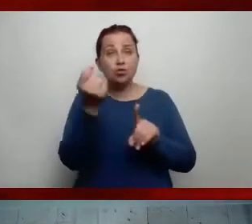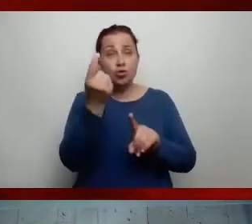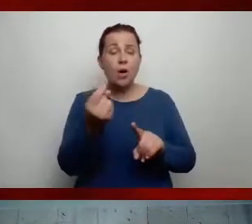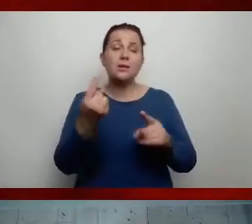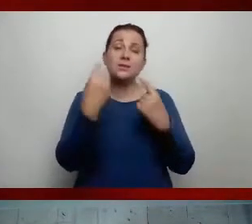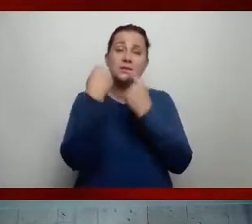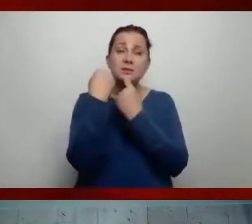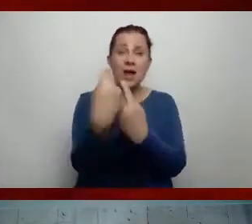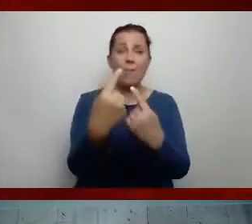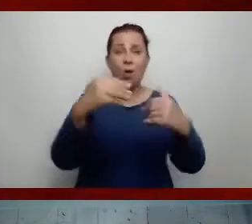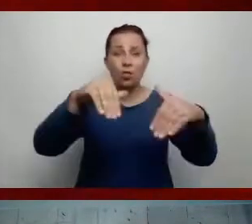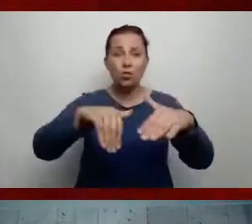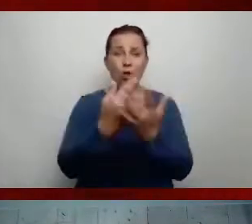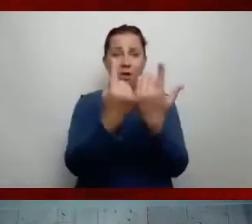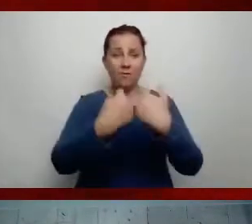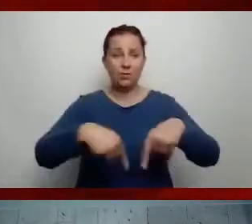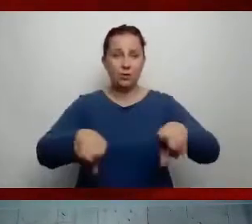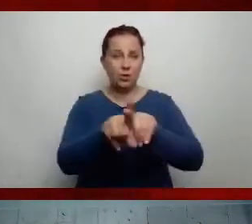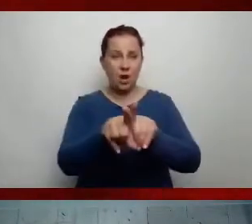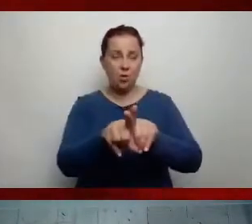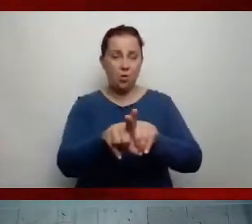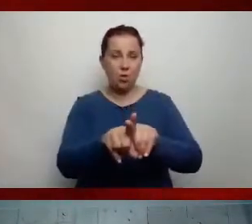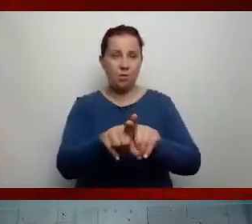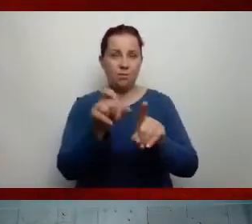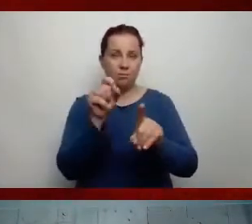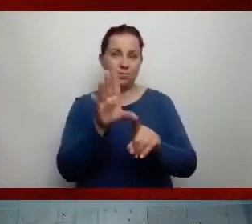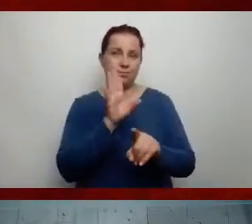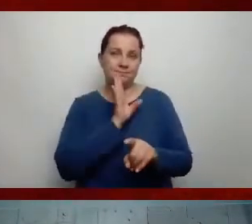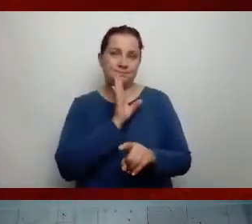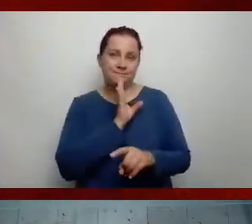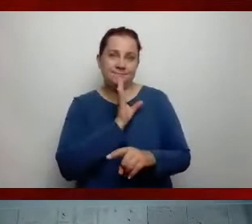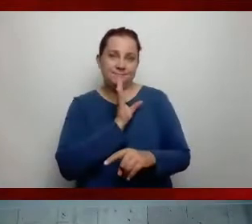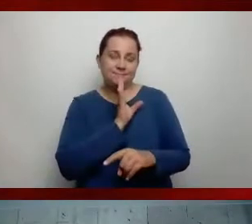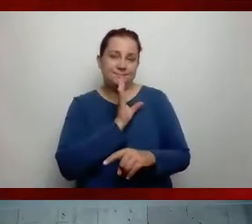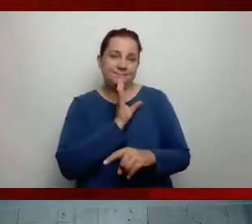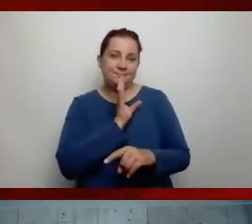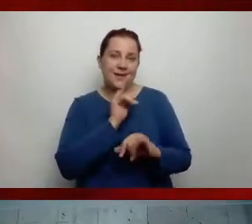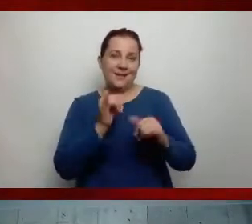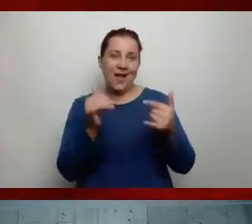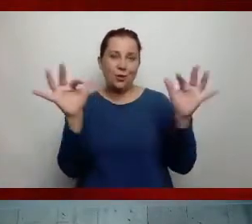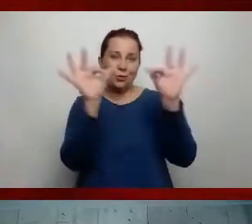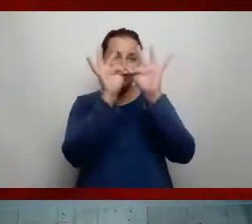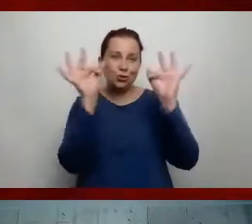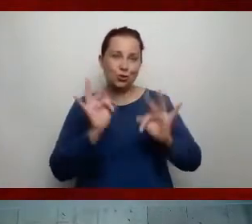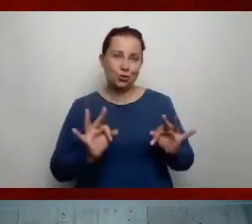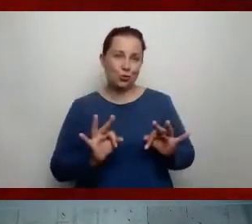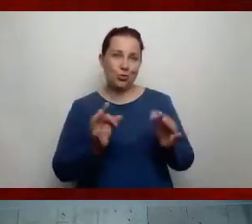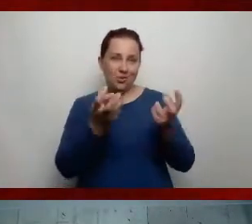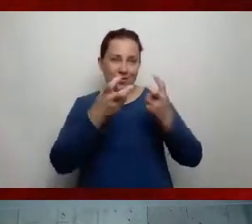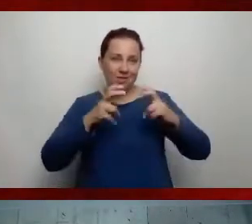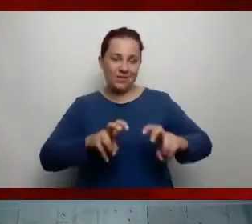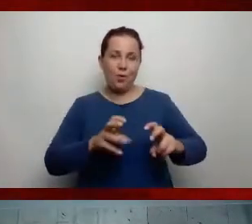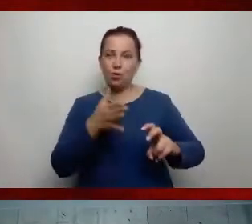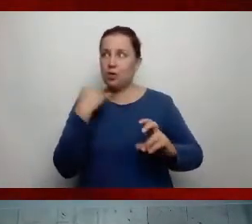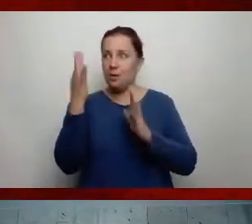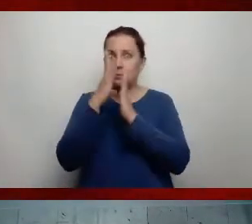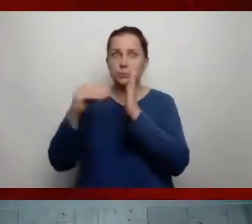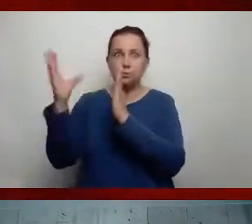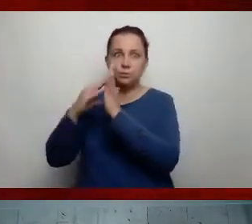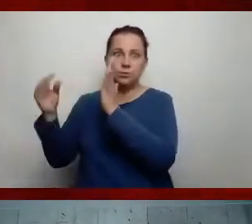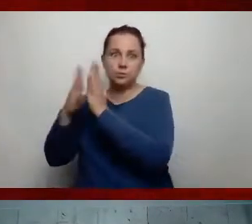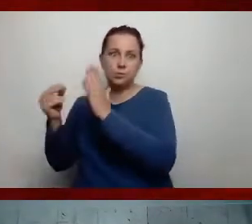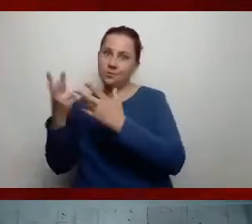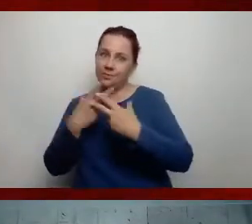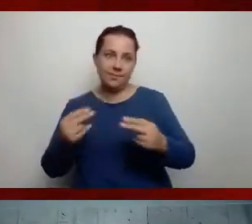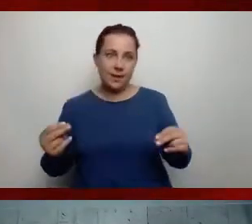samodzielnym nowym dziełem. Na zasadzie karmienia się sztuki, która karmi się sztuką, ale nie jest tylko